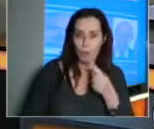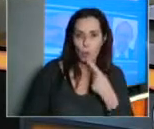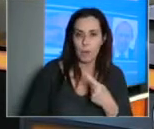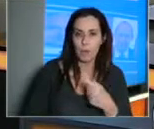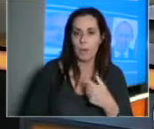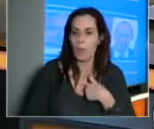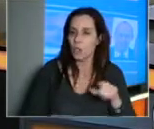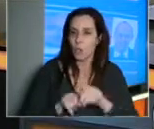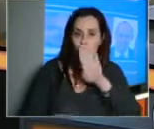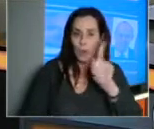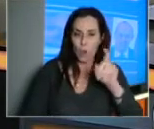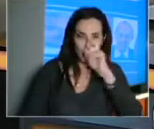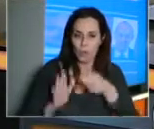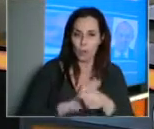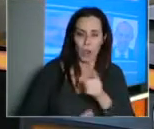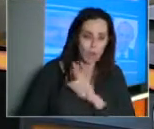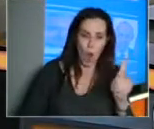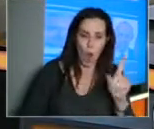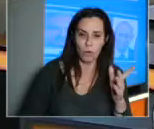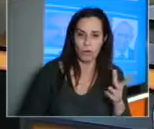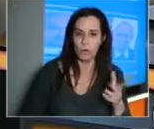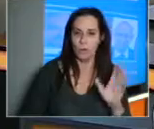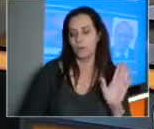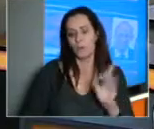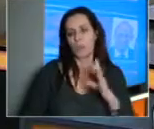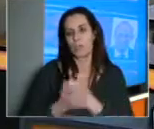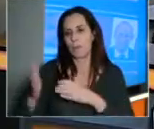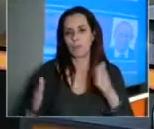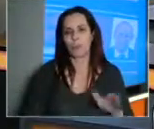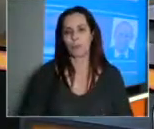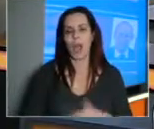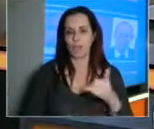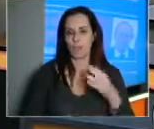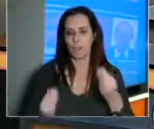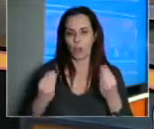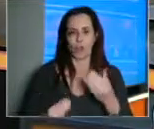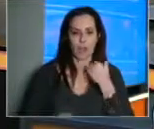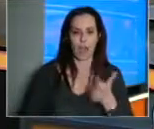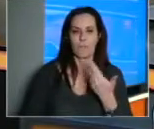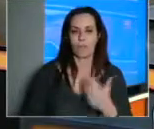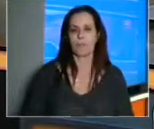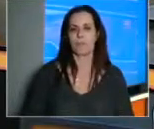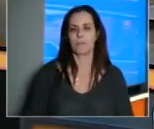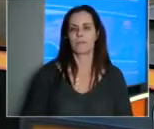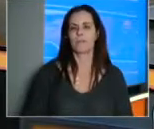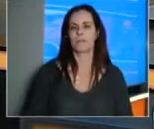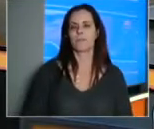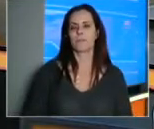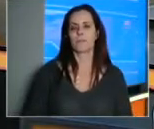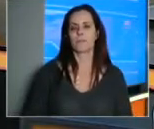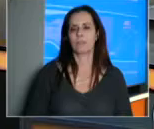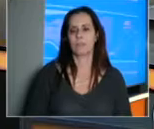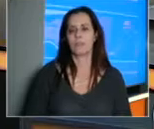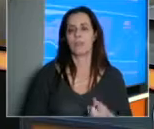אומר, אני כמו ביבי רק אני לא, אתה לא תצליח מימין ומשמאל. יאללה, שער השפוט מריה קור, נתקדם. שער ההשפעות